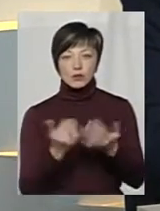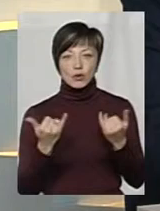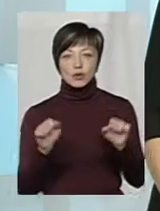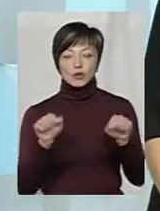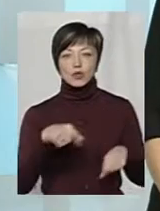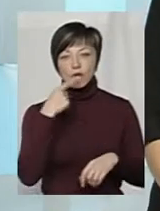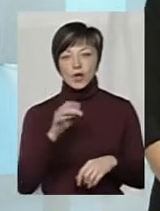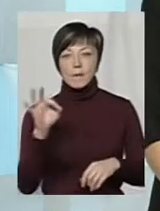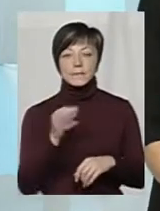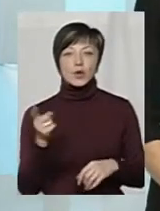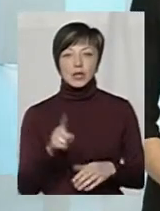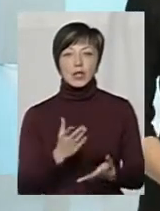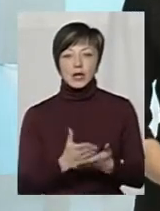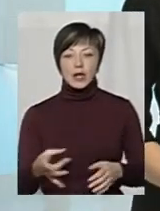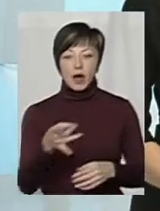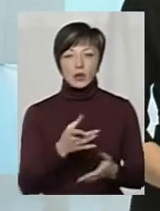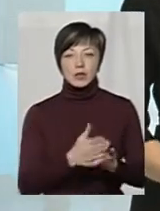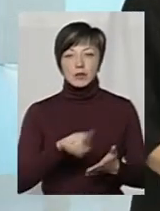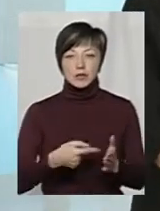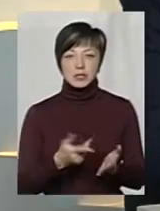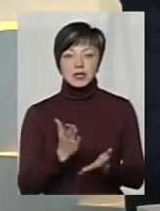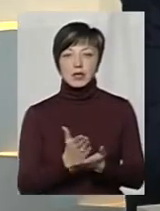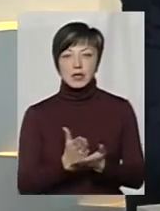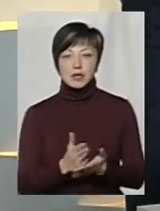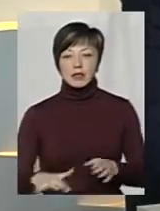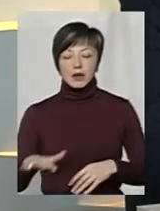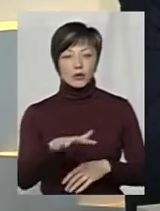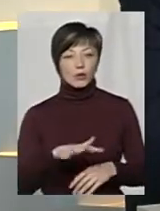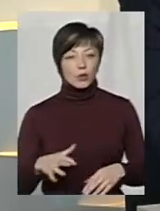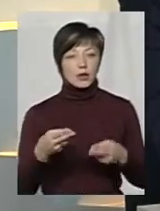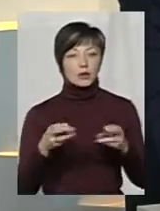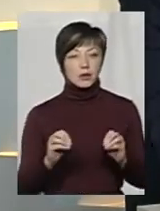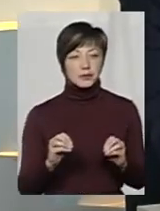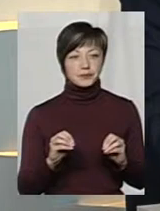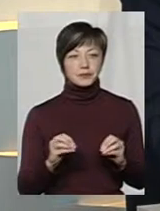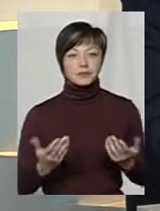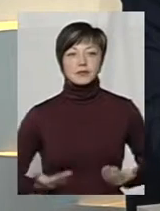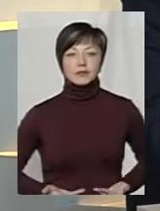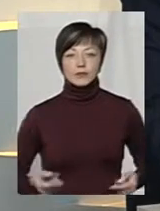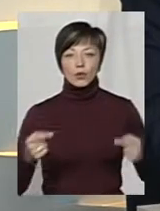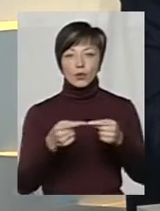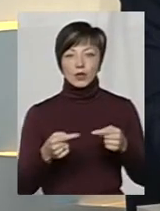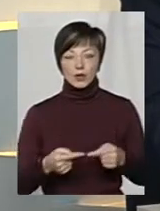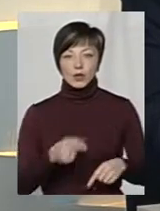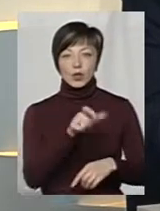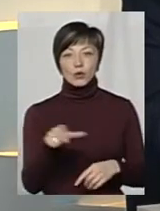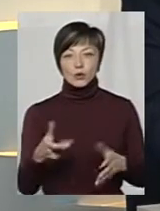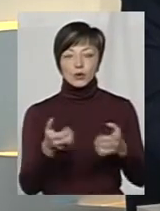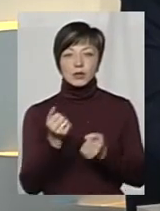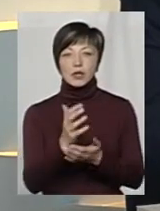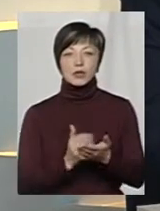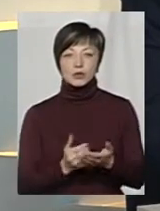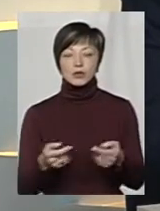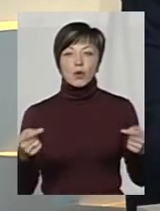можна говорити про те, що є район, є місто, є об'єднана територія, де живуть конкретно люди. Вони отримали ресурси